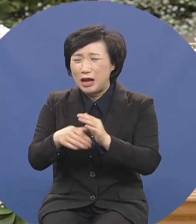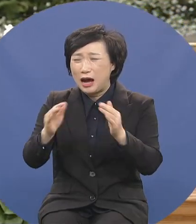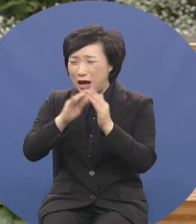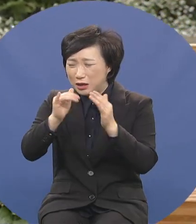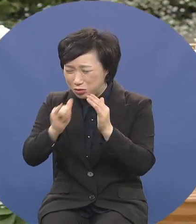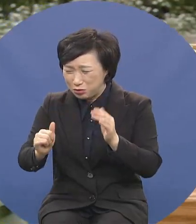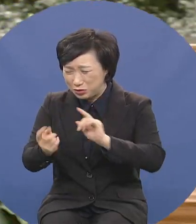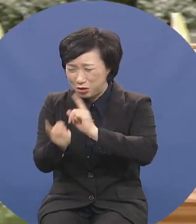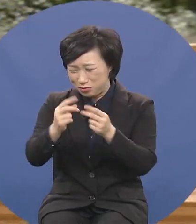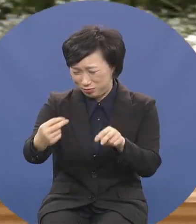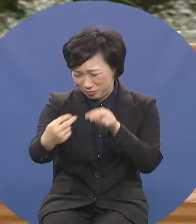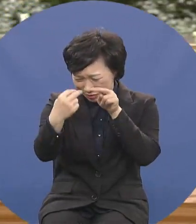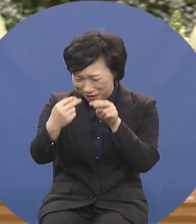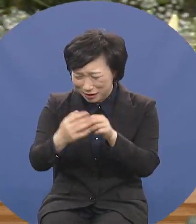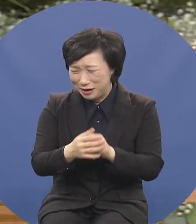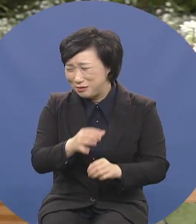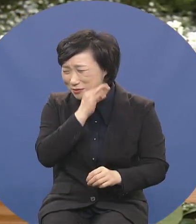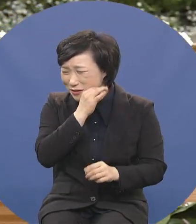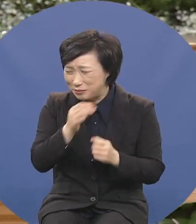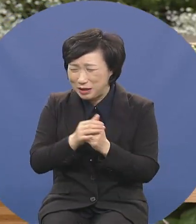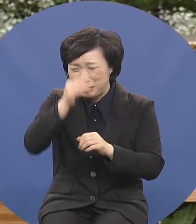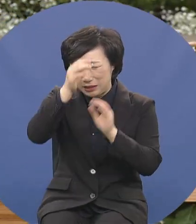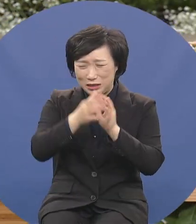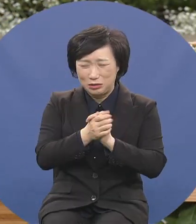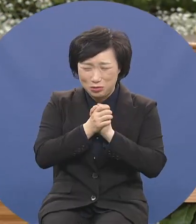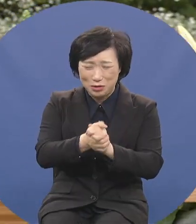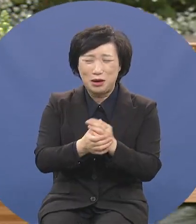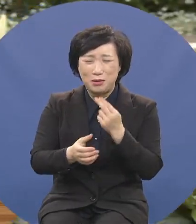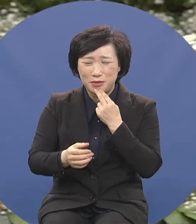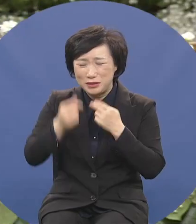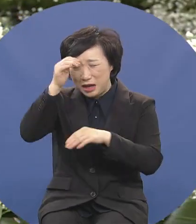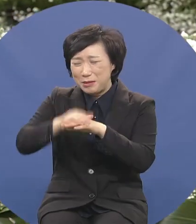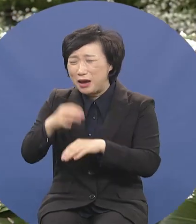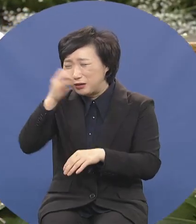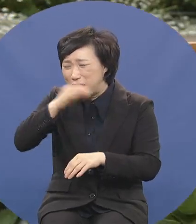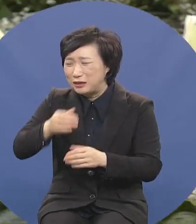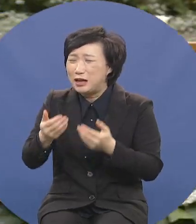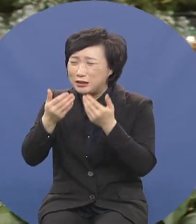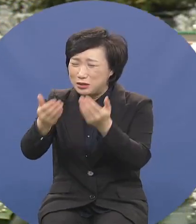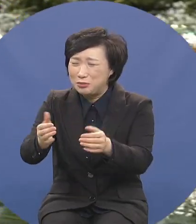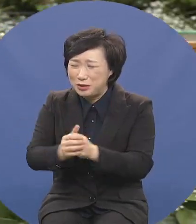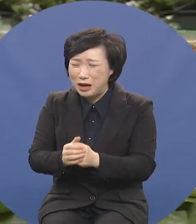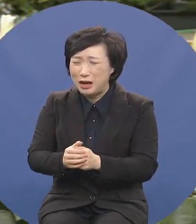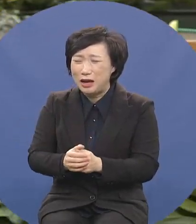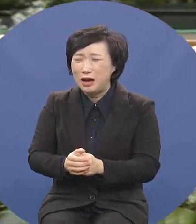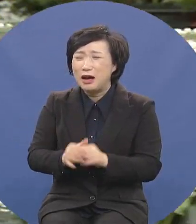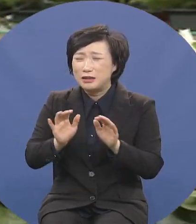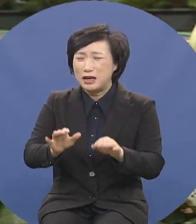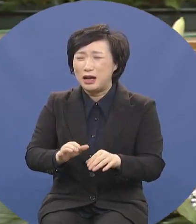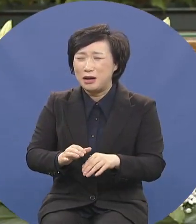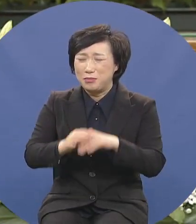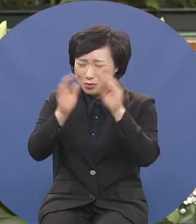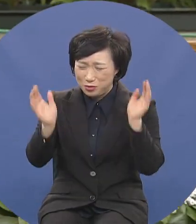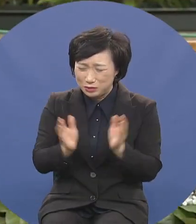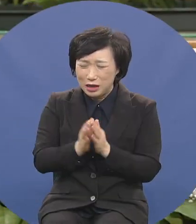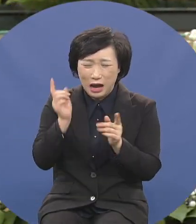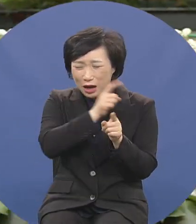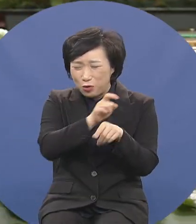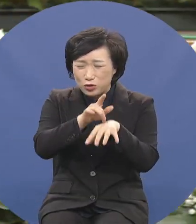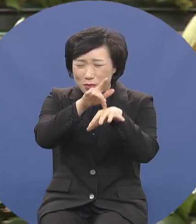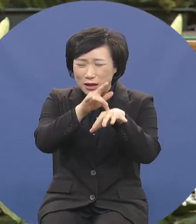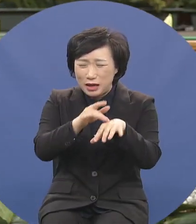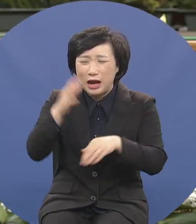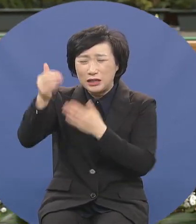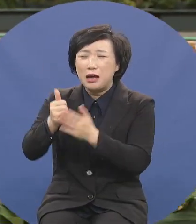집에서 예배도 우습게 드렸습니다. 아무렇게나 드렸습니다. 이러다 마귀사단 귀신 역사가 하나님 안 계신